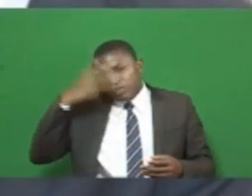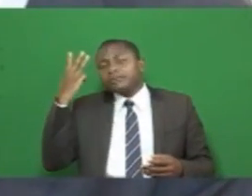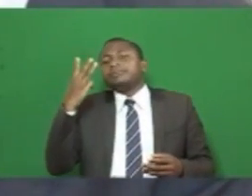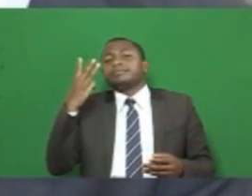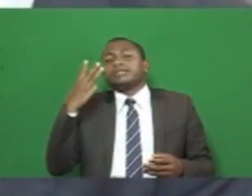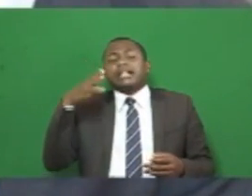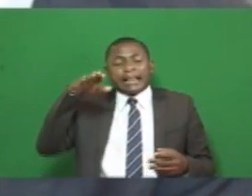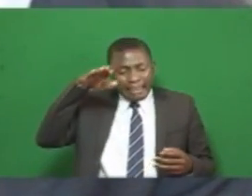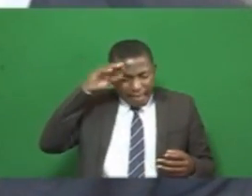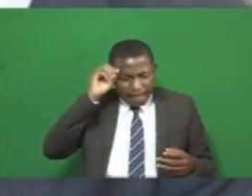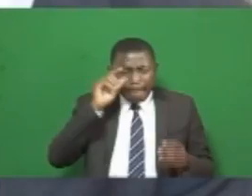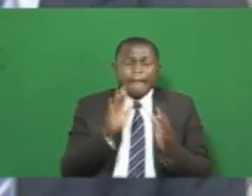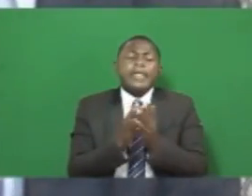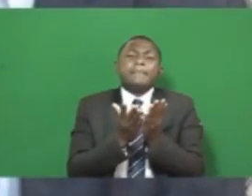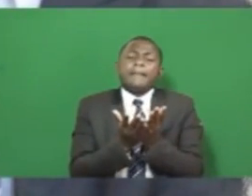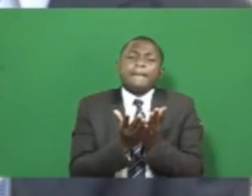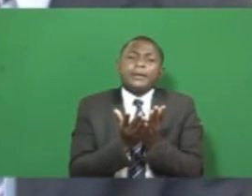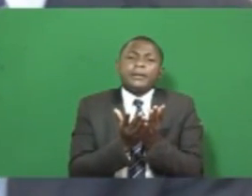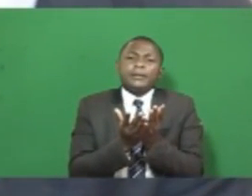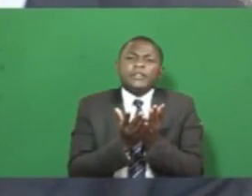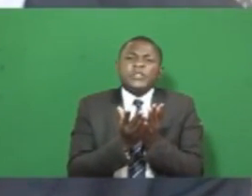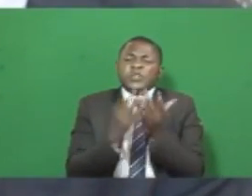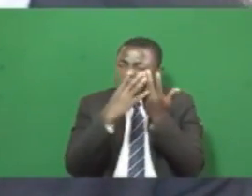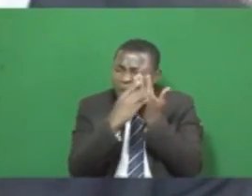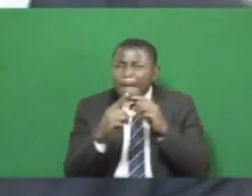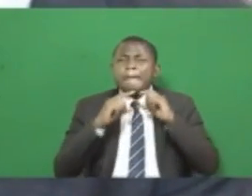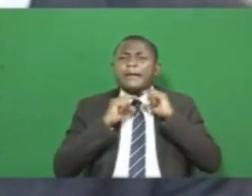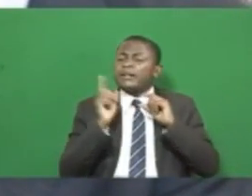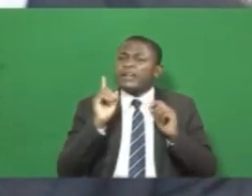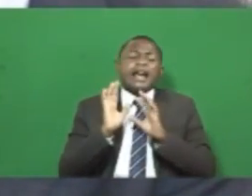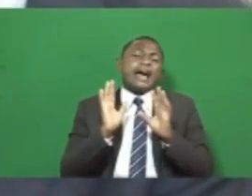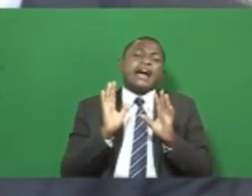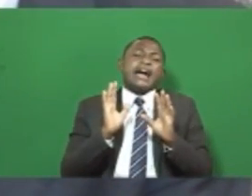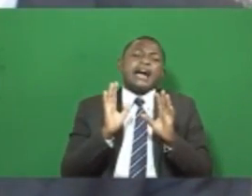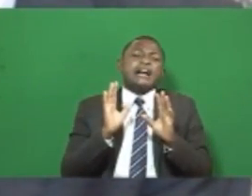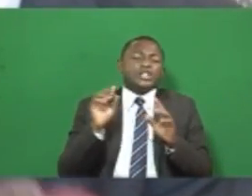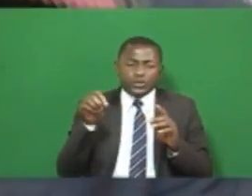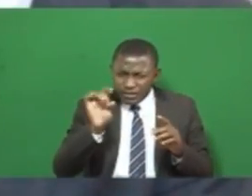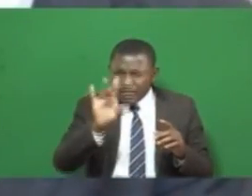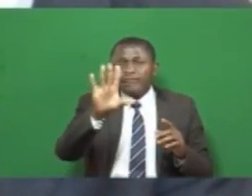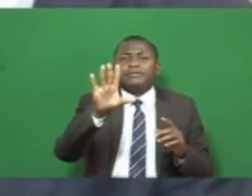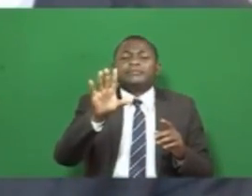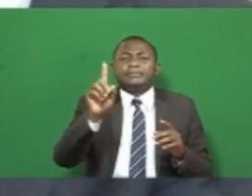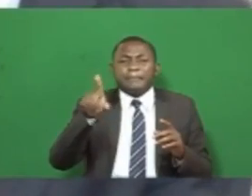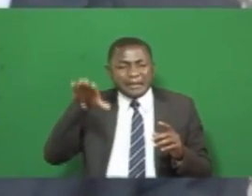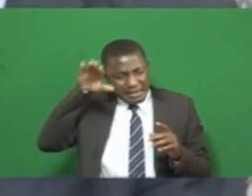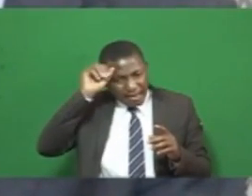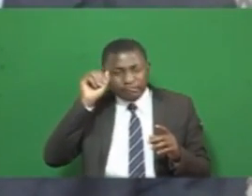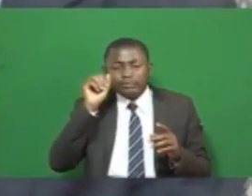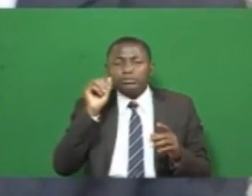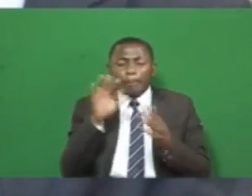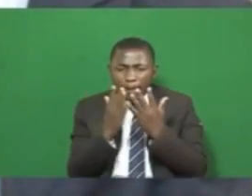chitoverenga Bible kana kuverengero ndosaka muri kuona ndiri kuramba ndichikukurudzirai muno mu studio tinotori na watiri